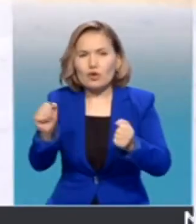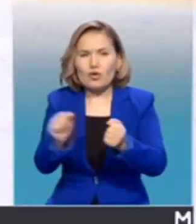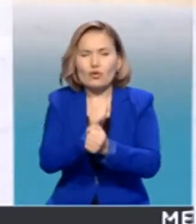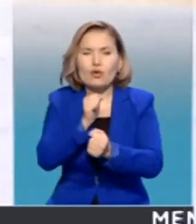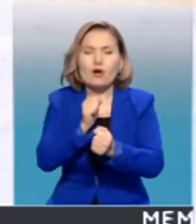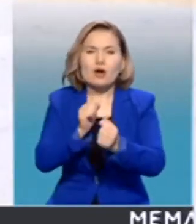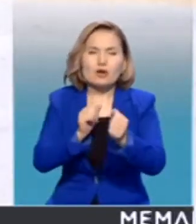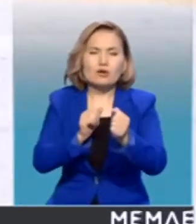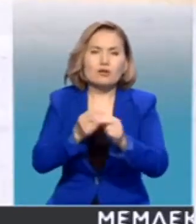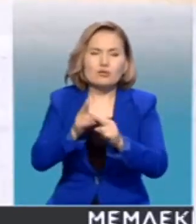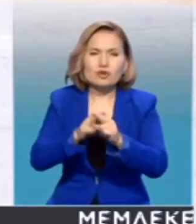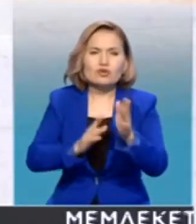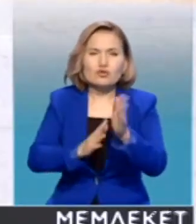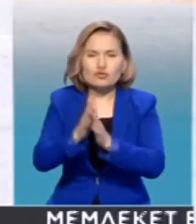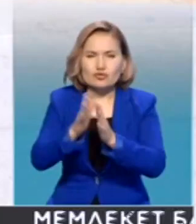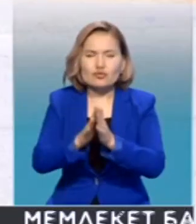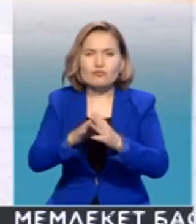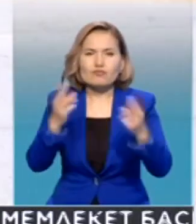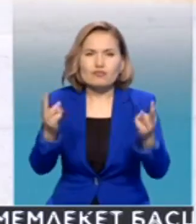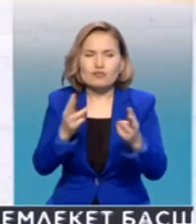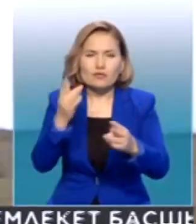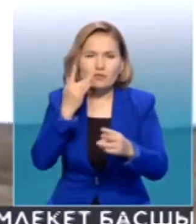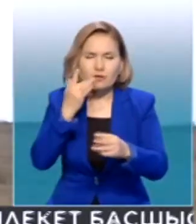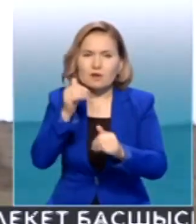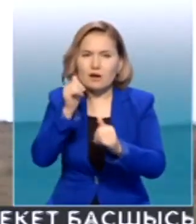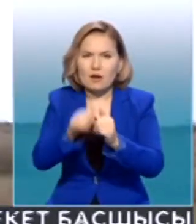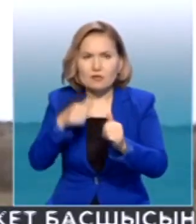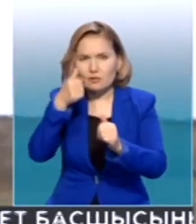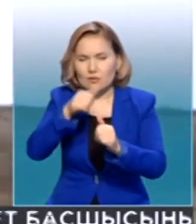соғатын болса, керге әкеліп осы жаққа ауылдың көмекті.